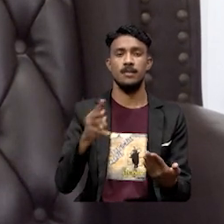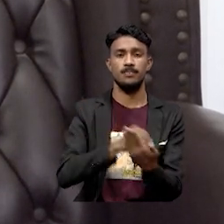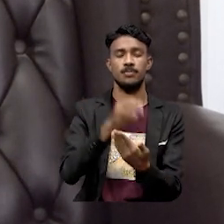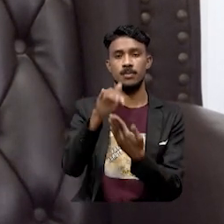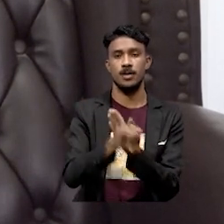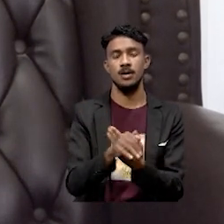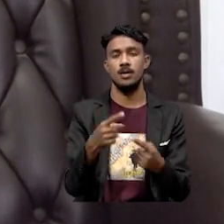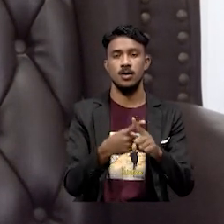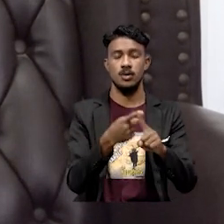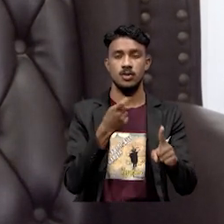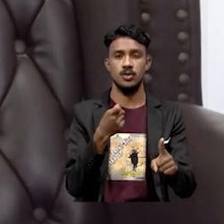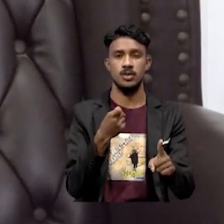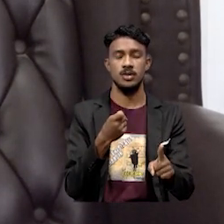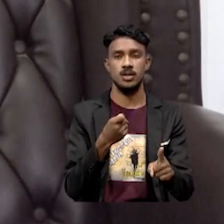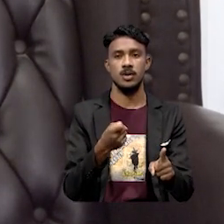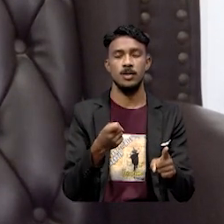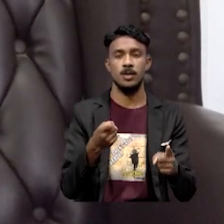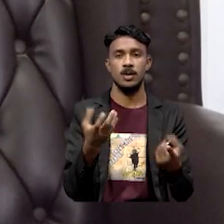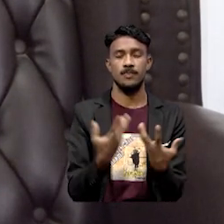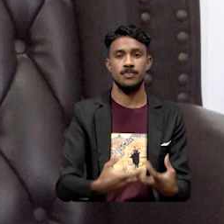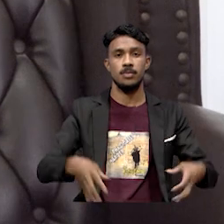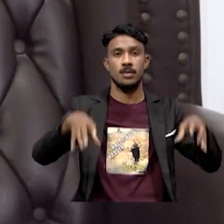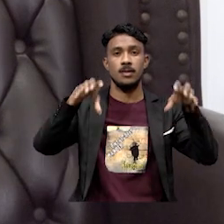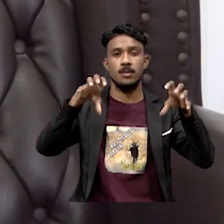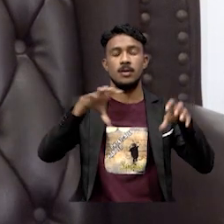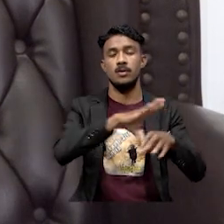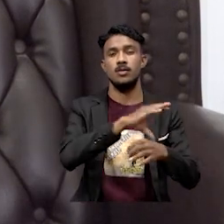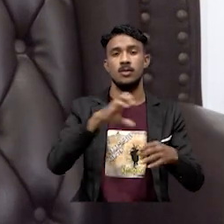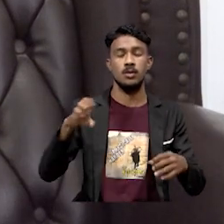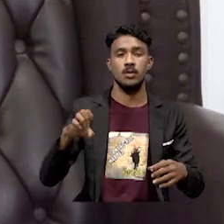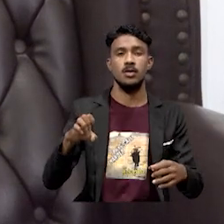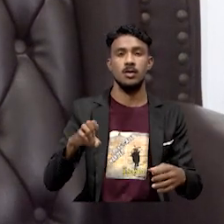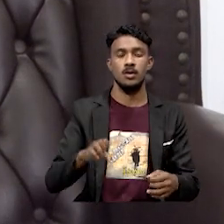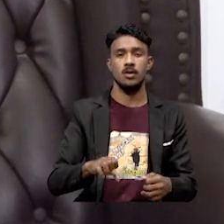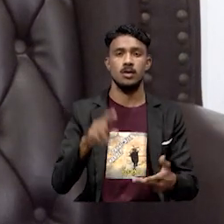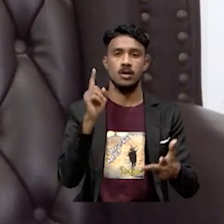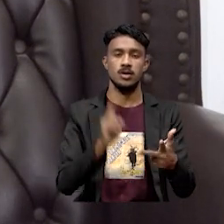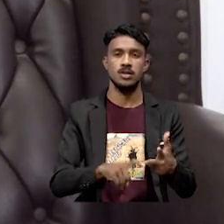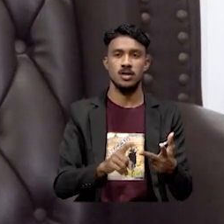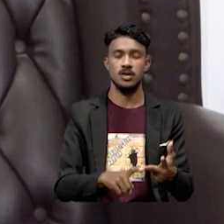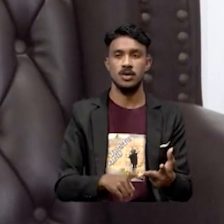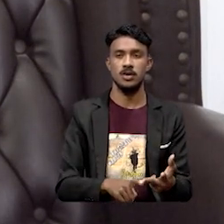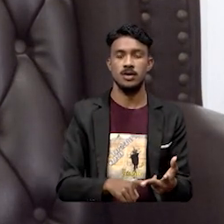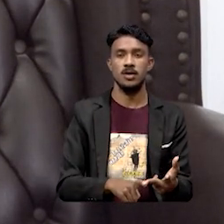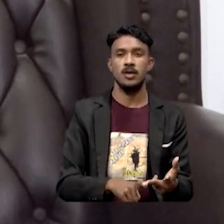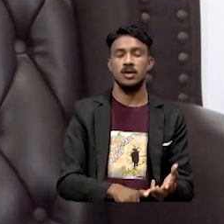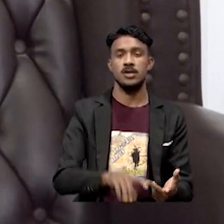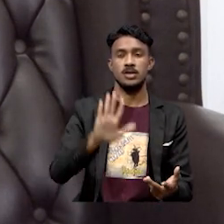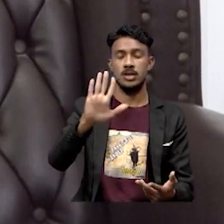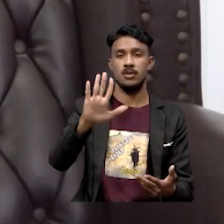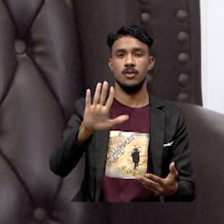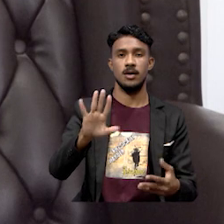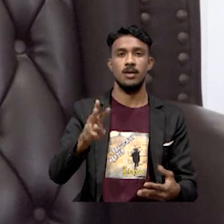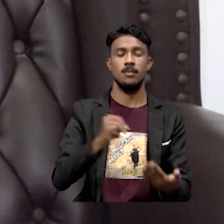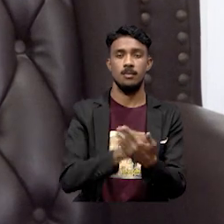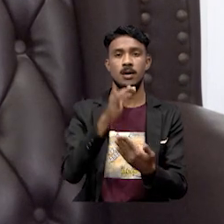to ia Lapangan Pramuka. E terceiro, Jardim 5 de Maio. Quarto,